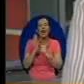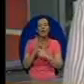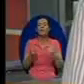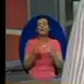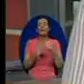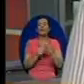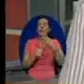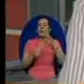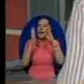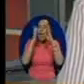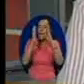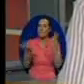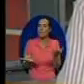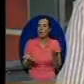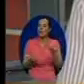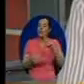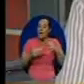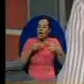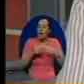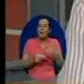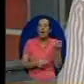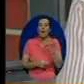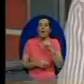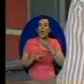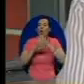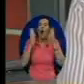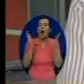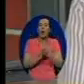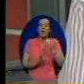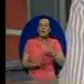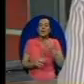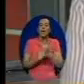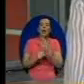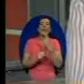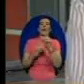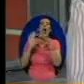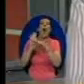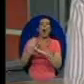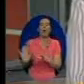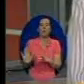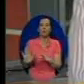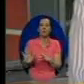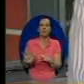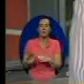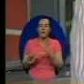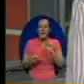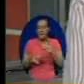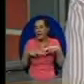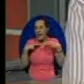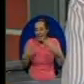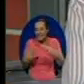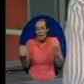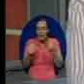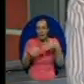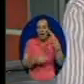ליצור יותר אמון, ליצור יותר קרבה, ולא כל דבר צריך לעשות על פי חוק, ובדיוק בודקים מרזת אחרי יומיים, אחרי